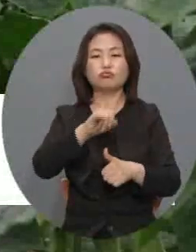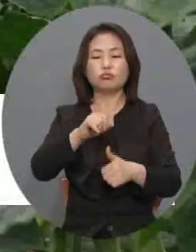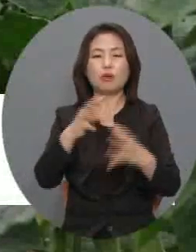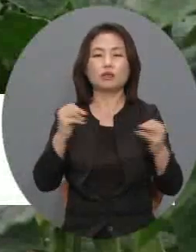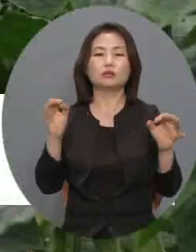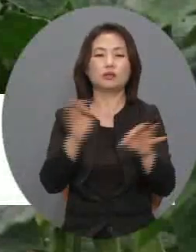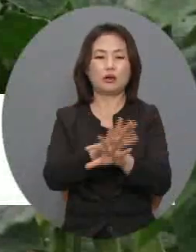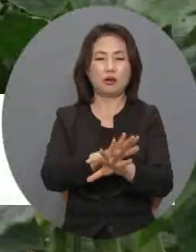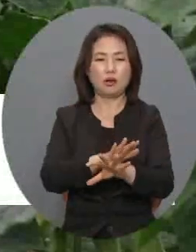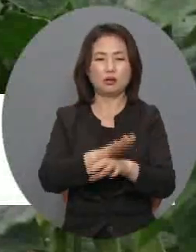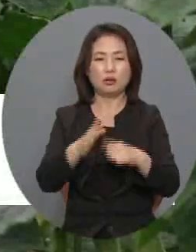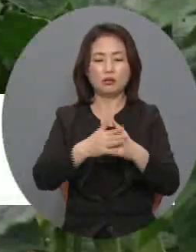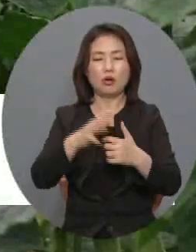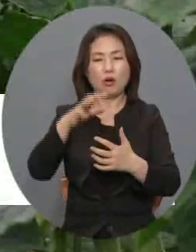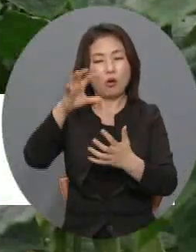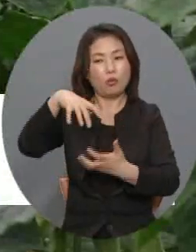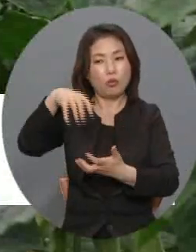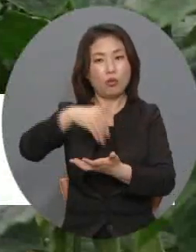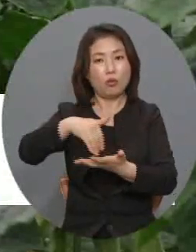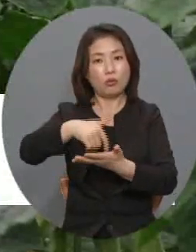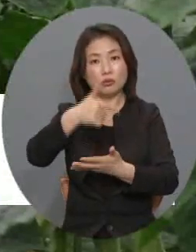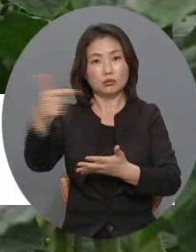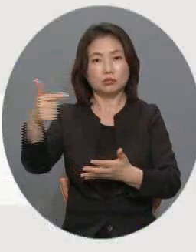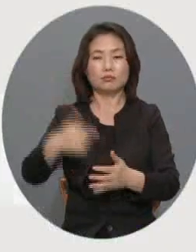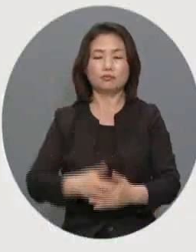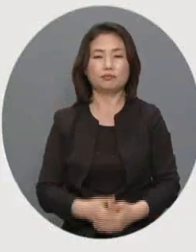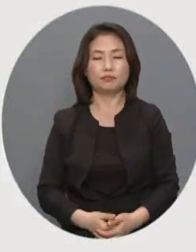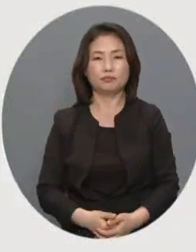없어지고, 수량은 많이 늘어나는 것 같습니다.